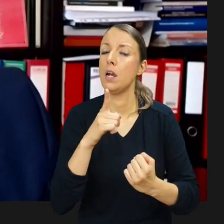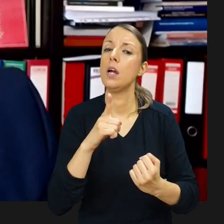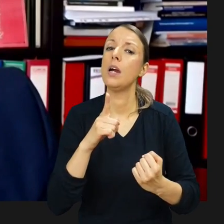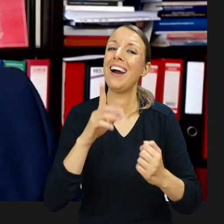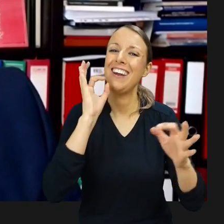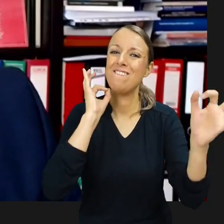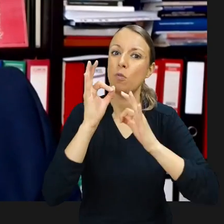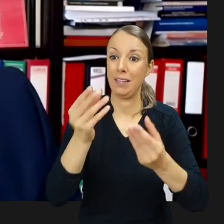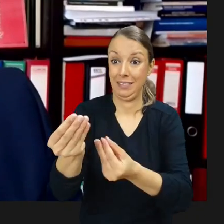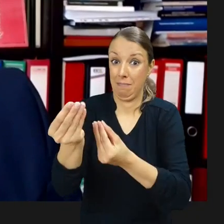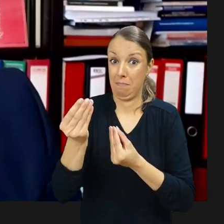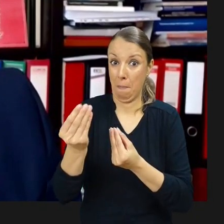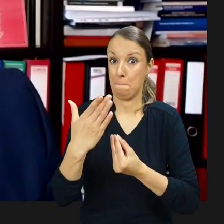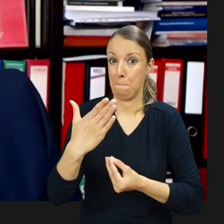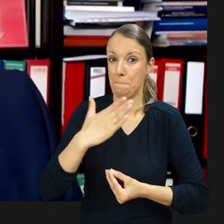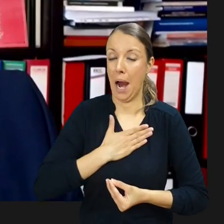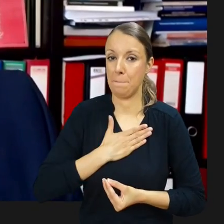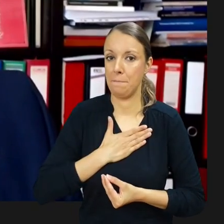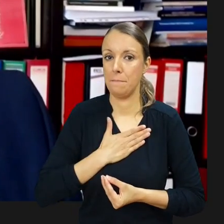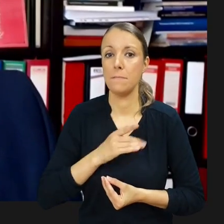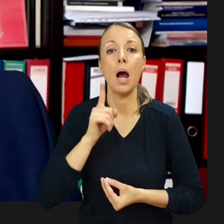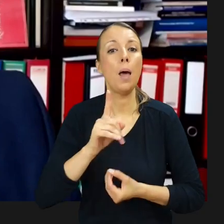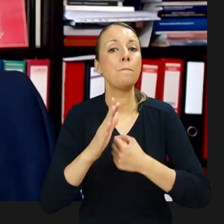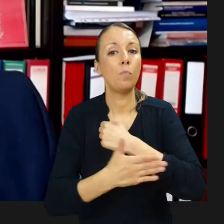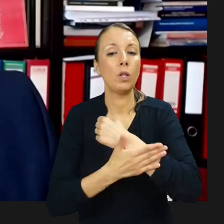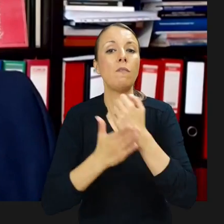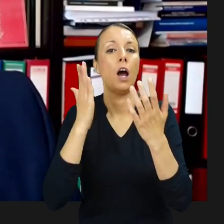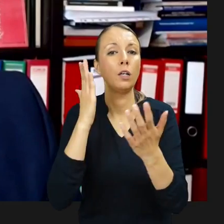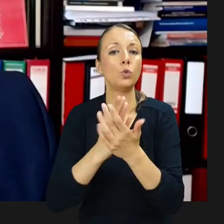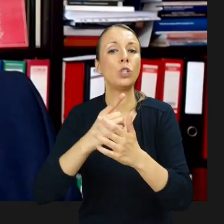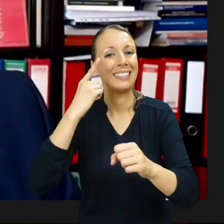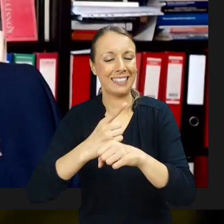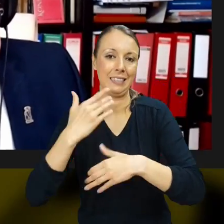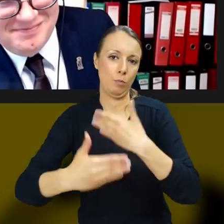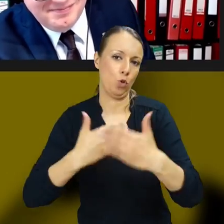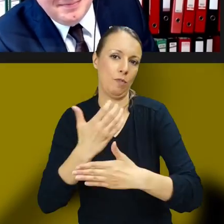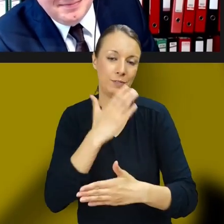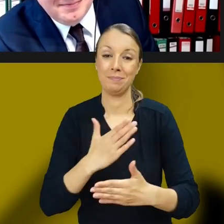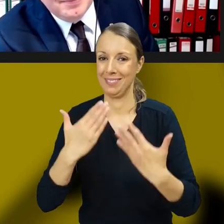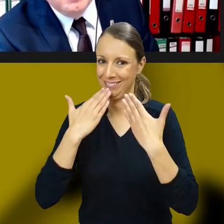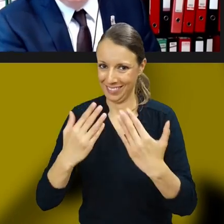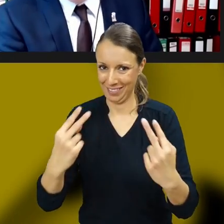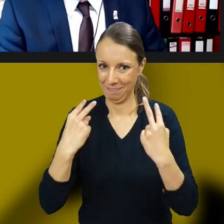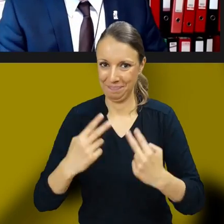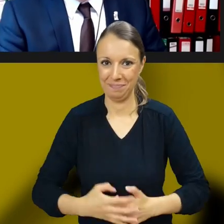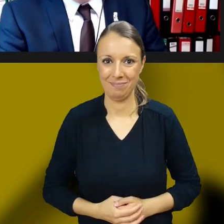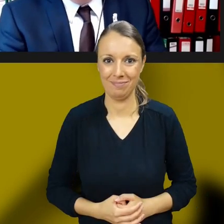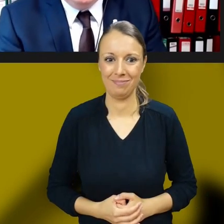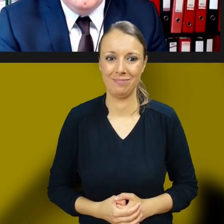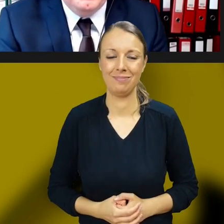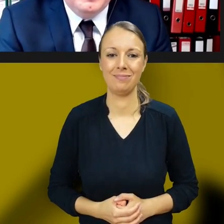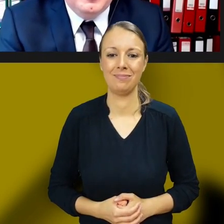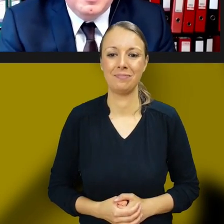informacji na podstawie już wydanych decyzji procesowych. Bardzo dziękuję. Krystianie, bardzo